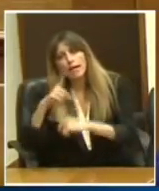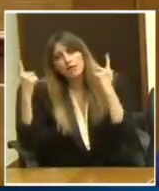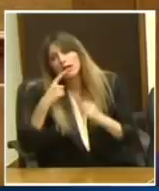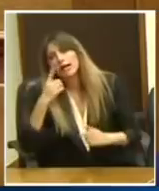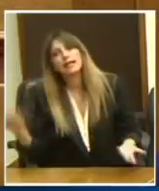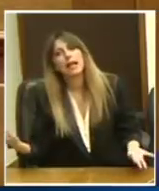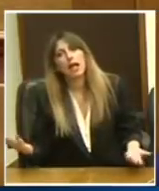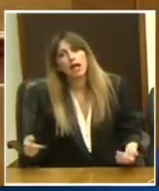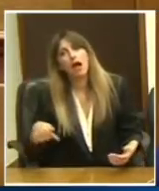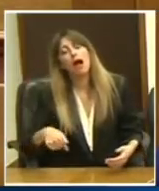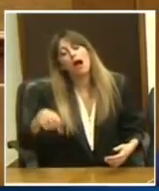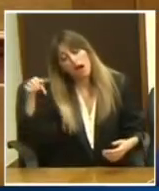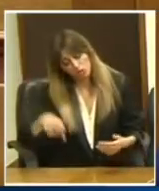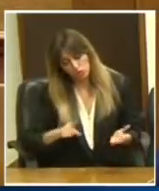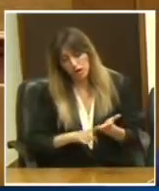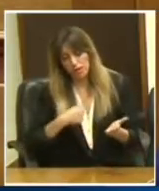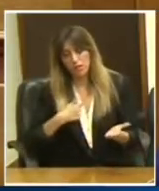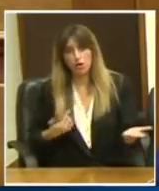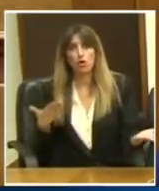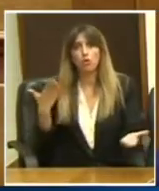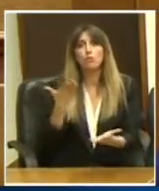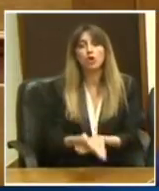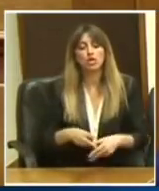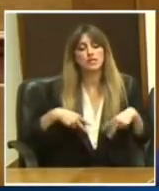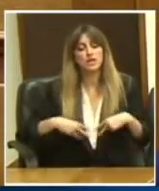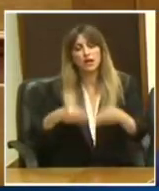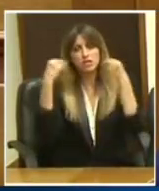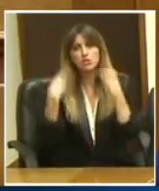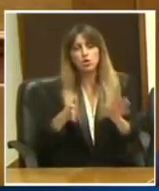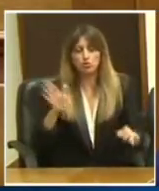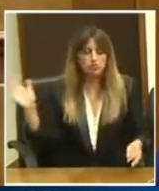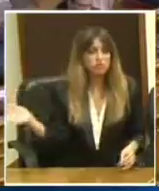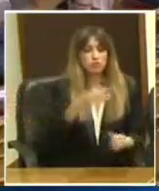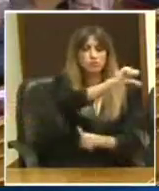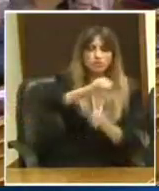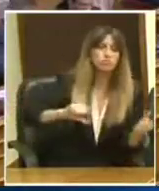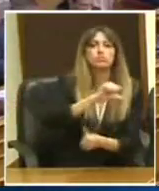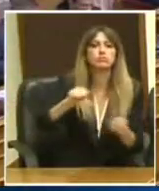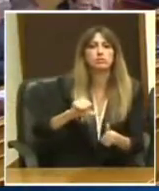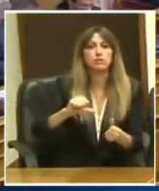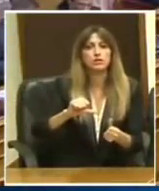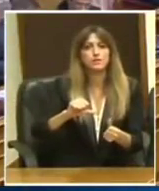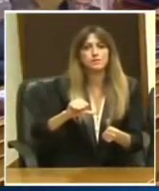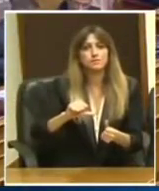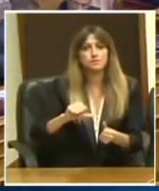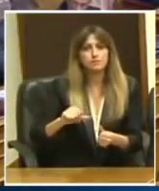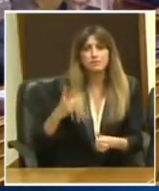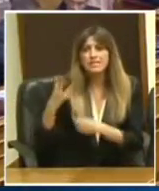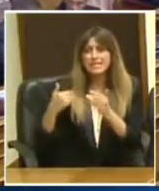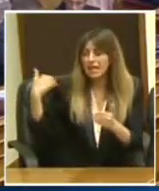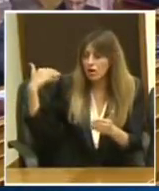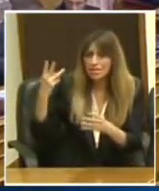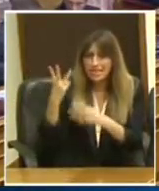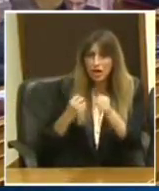να καταθέσει πρόταση δυσπιστίας εναντίον της κυβέρνησης. Πράγμα που δεν έχει κάνει εδώ και 3 χρόνια.